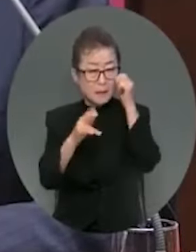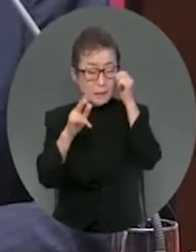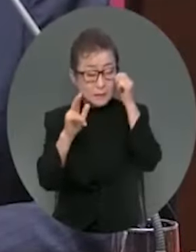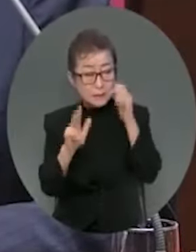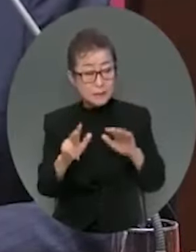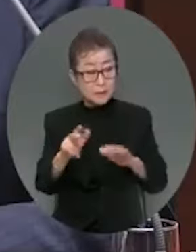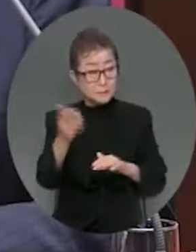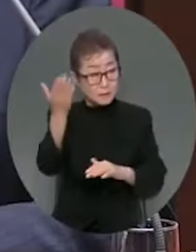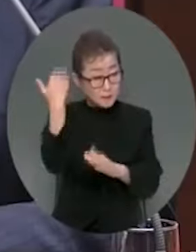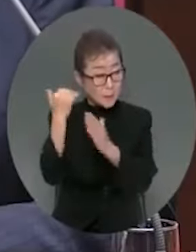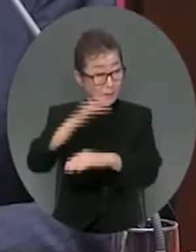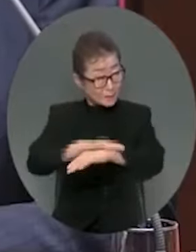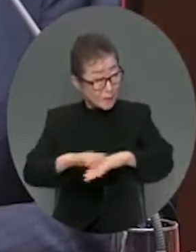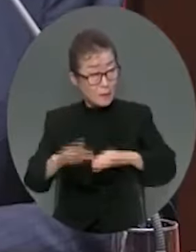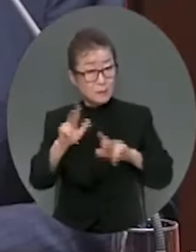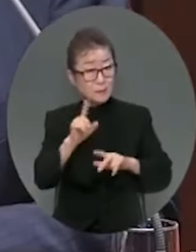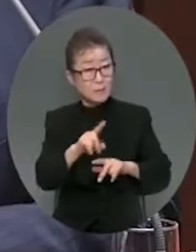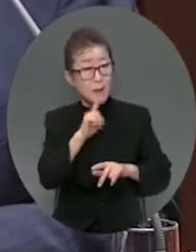말씀 못하십니까?